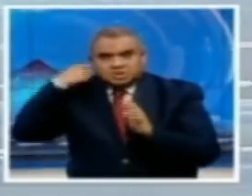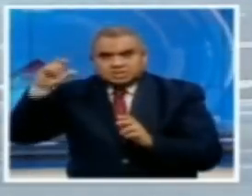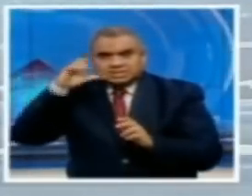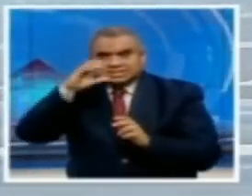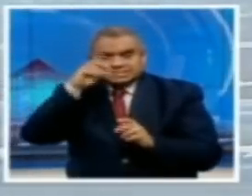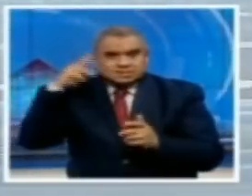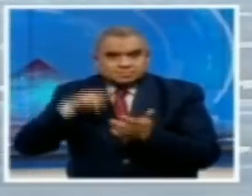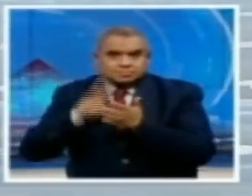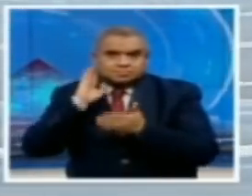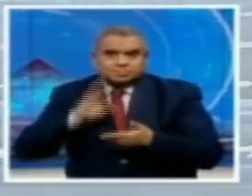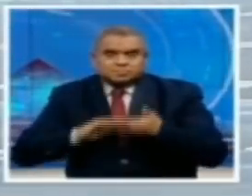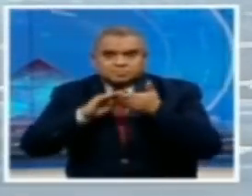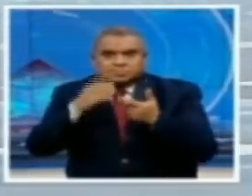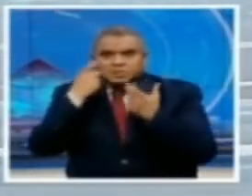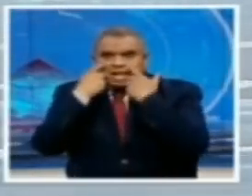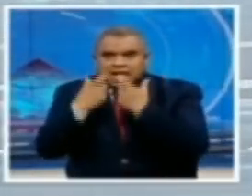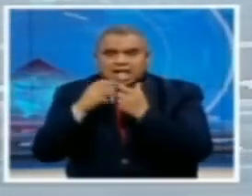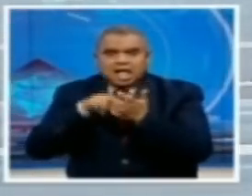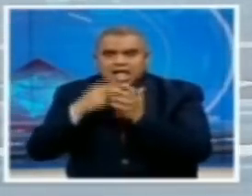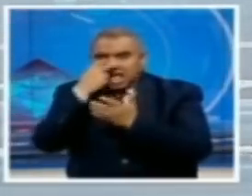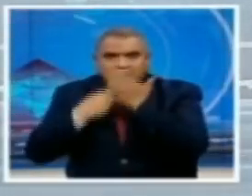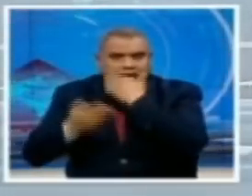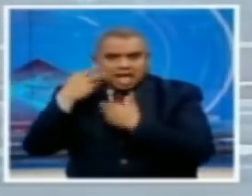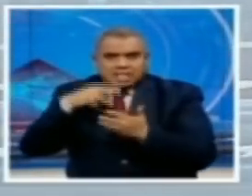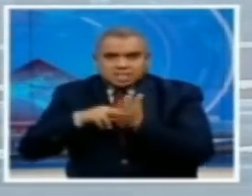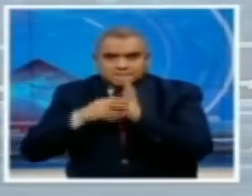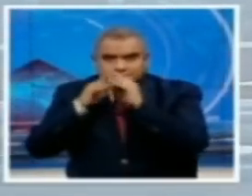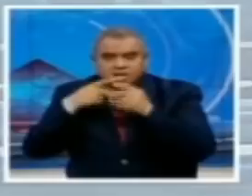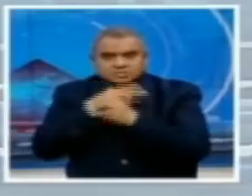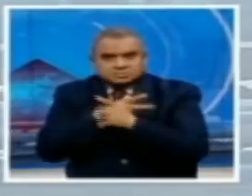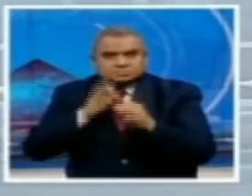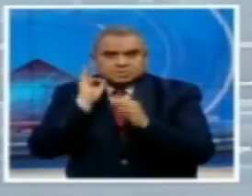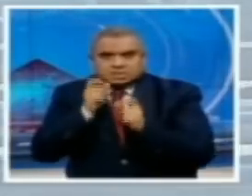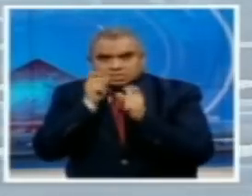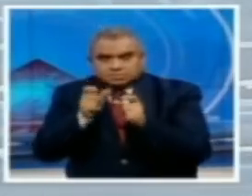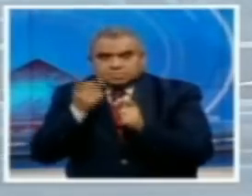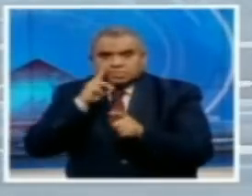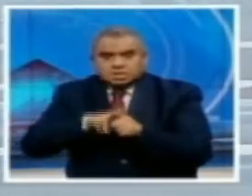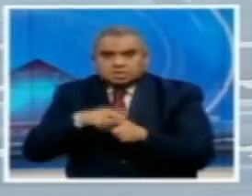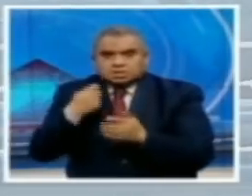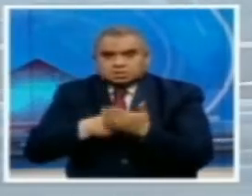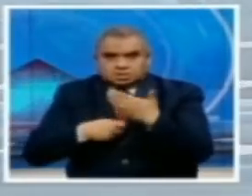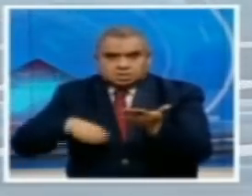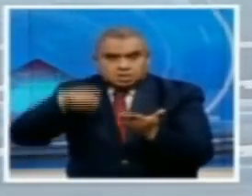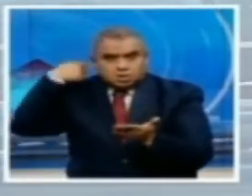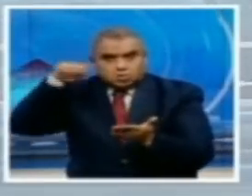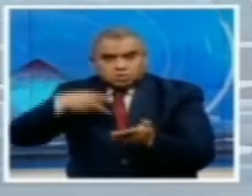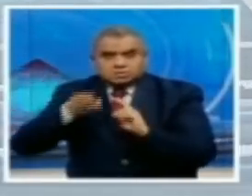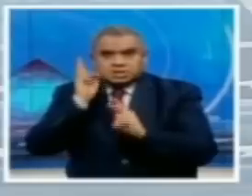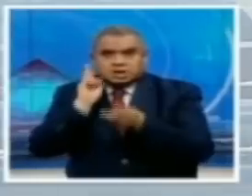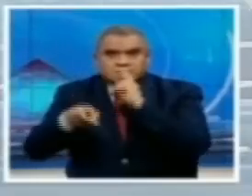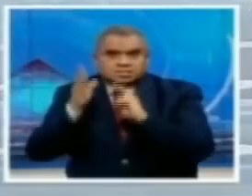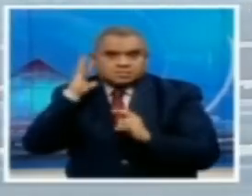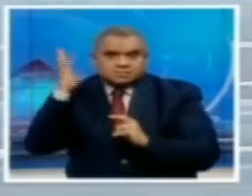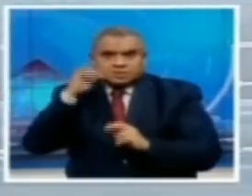السيسي بصون وحفظ التراث المصري على كل الأصعدة. وخلال التقرير أوضحت الوزيرة أن الاحتفالية